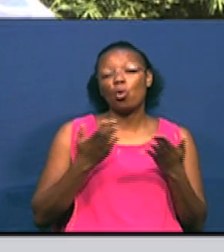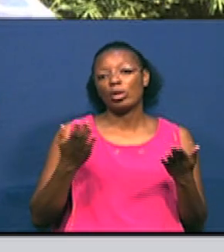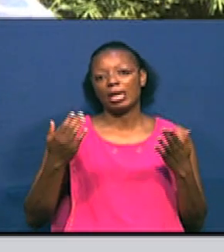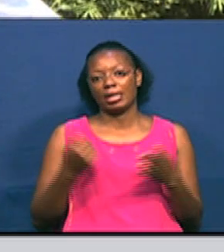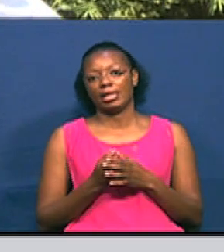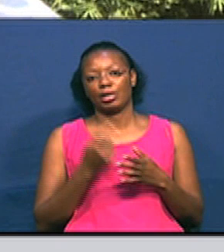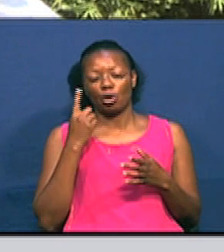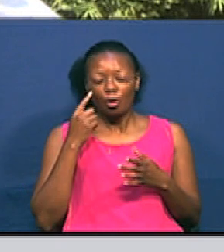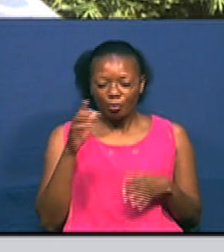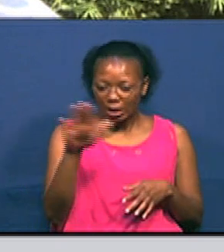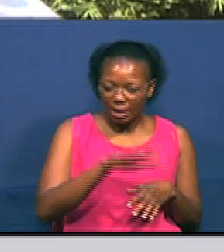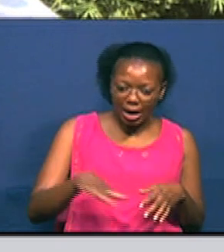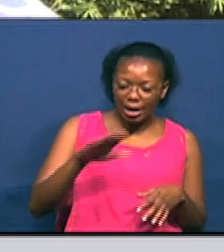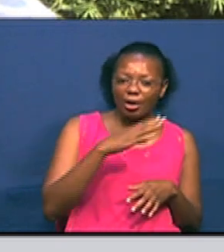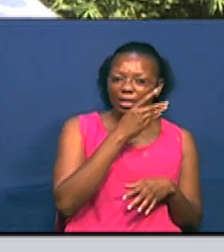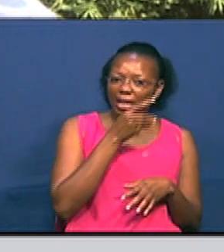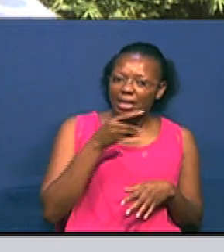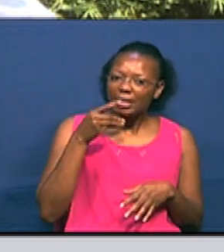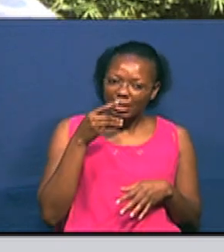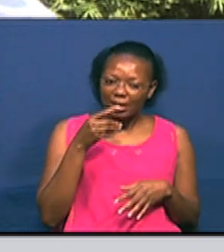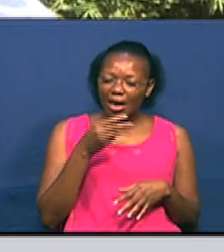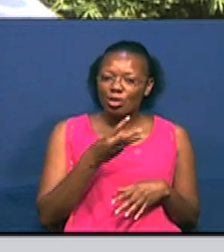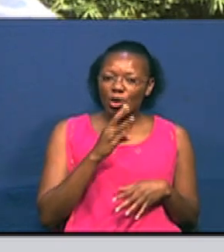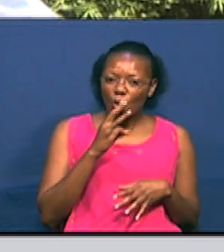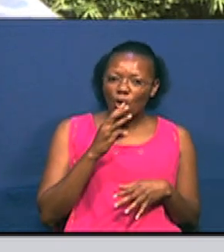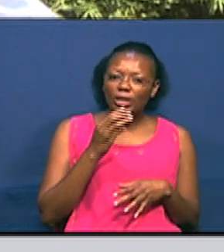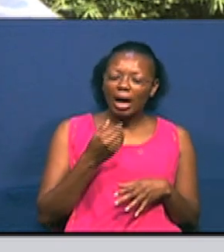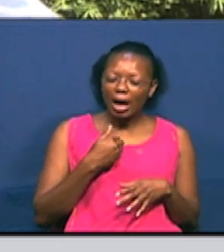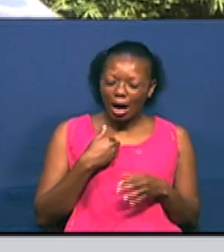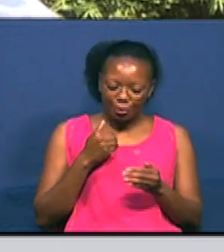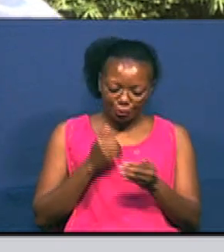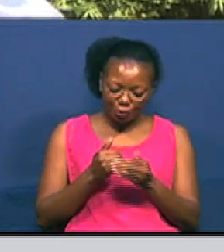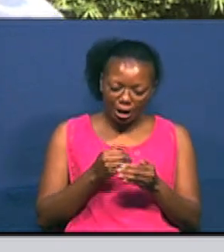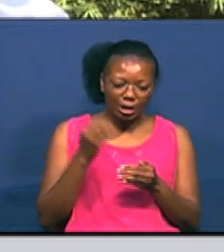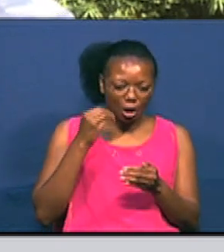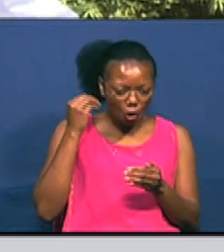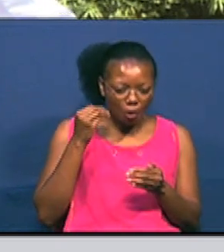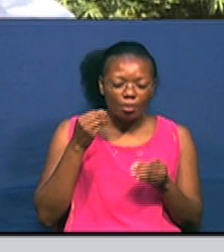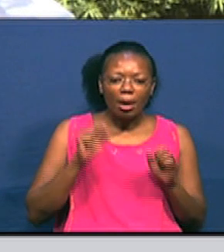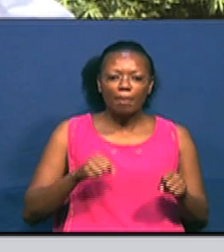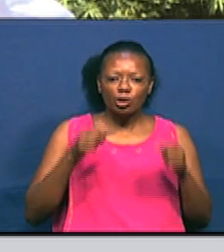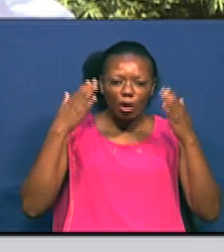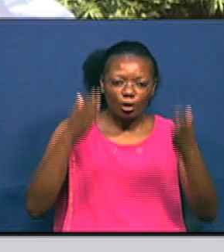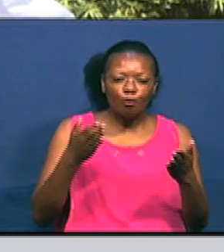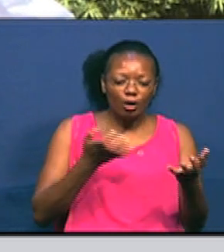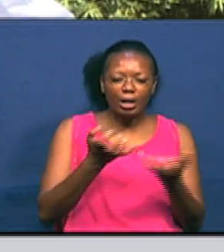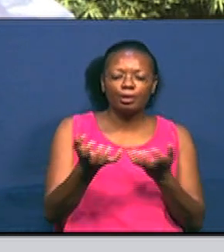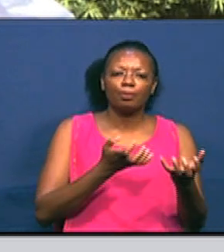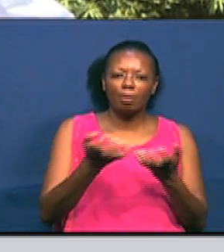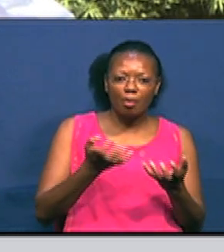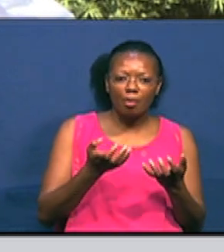Umejionea kwamba ukiwa katika maeneo kame, iwapo utawekeza maji kwa njia mwafaka, unaweza ukazingatia kilimo biashara. Ni